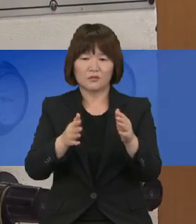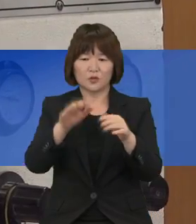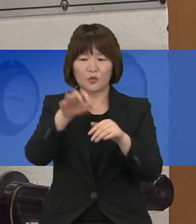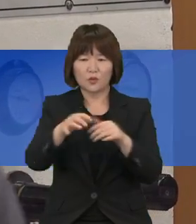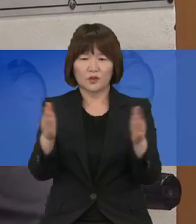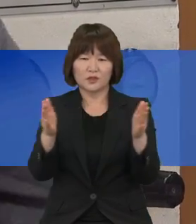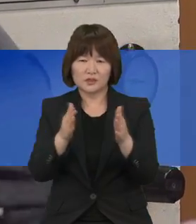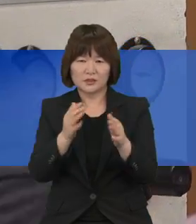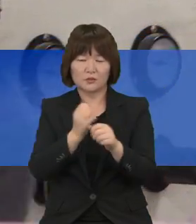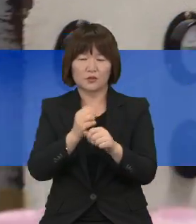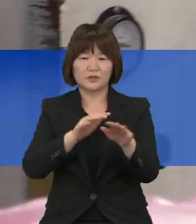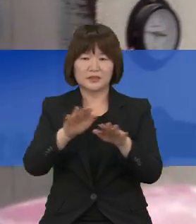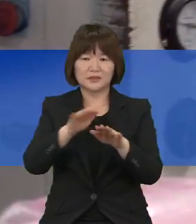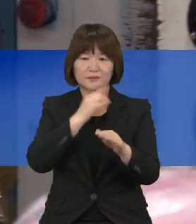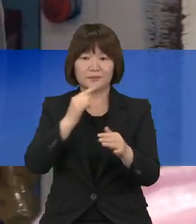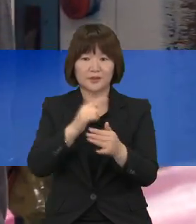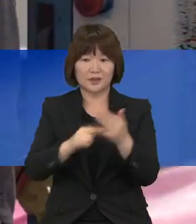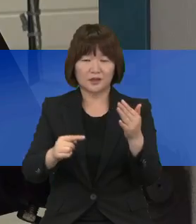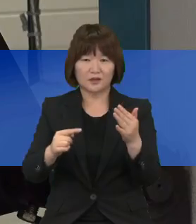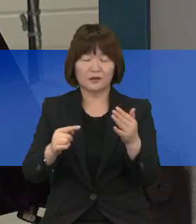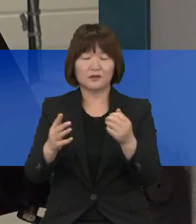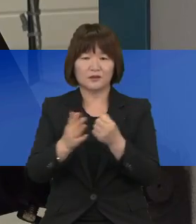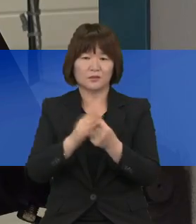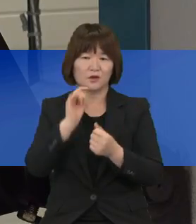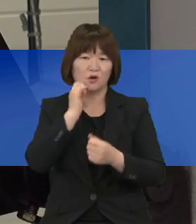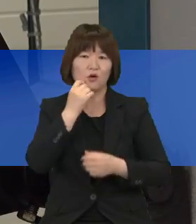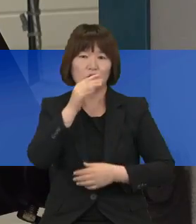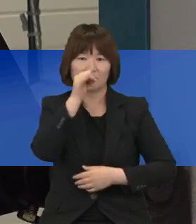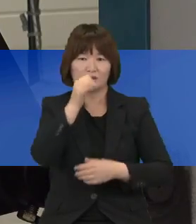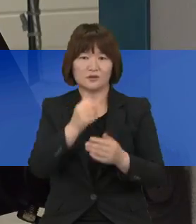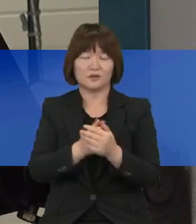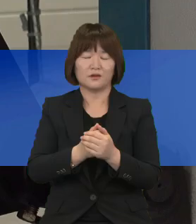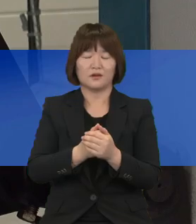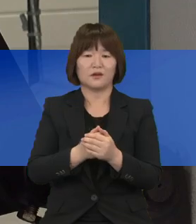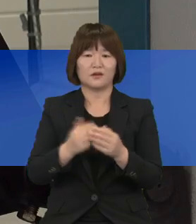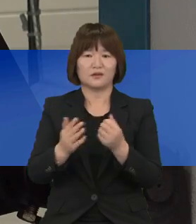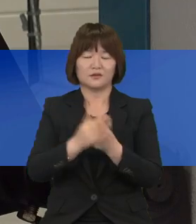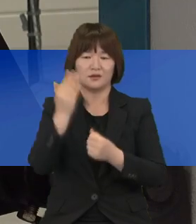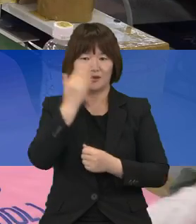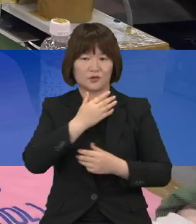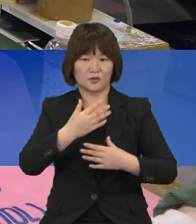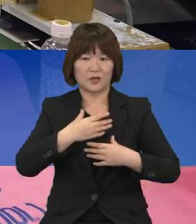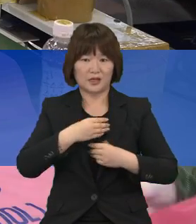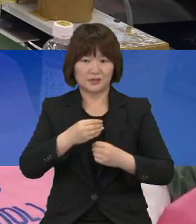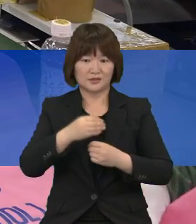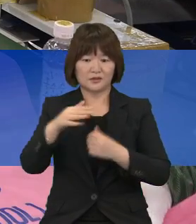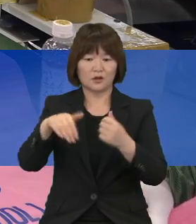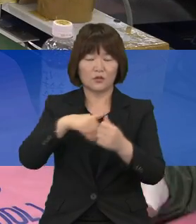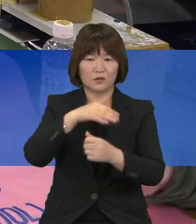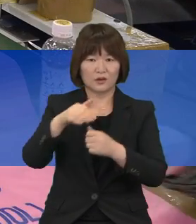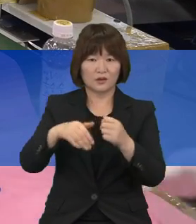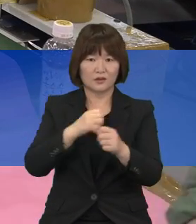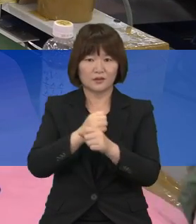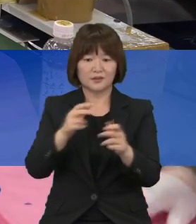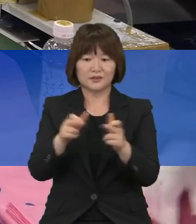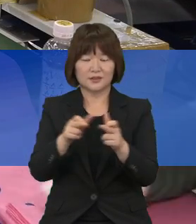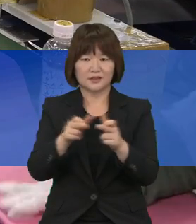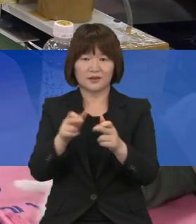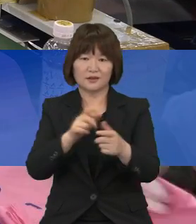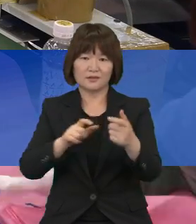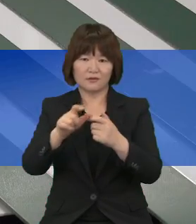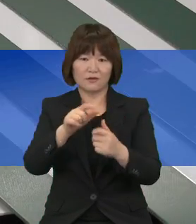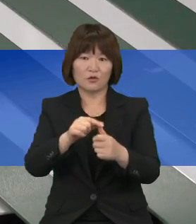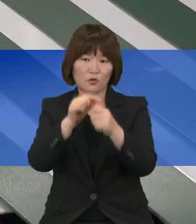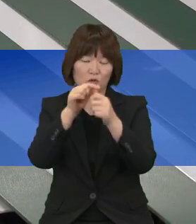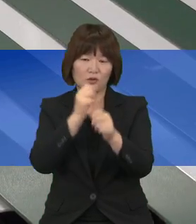지진 피해까지 겹쳐 운영에 어려움을 겪었습니다. 이에 포항시는 쾌적하고 안전한 작업 환경에서 장애인을 추가